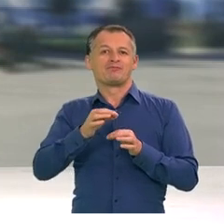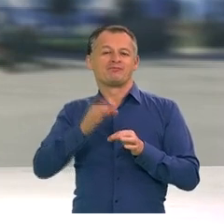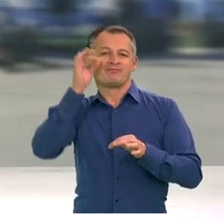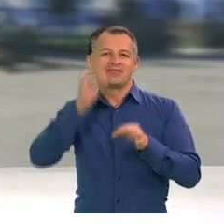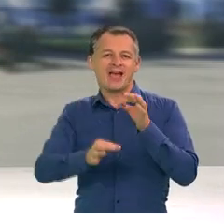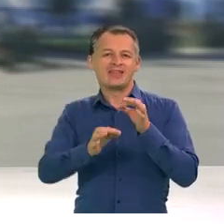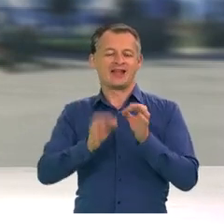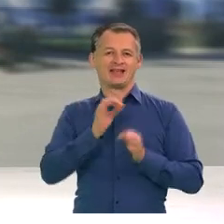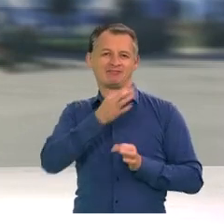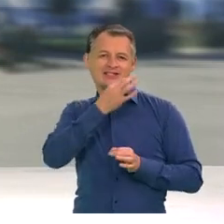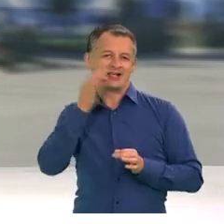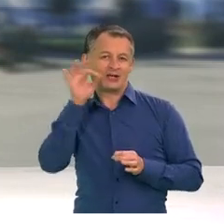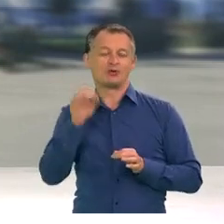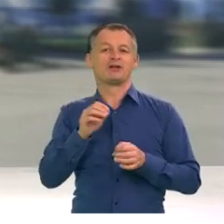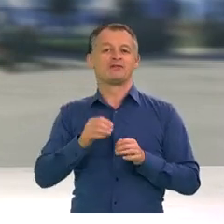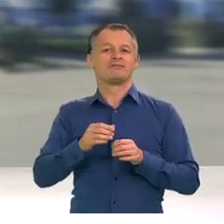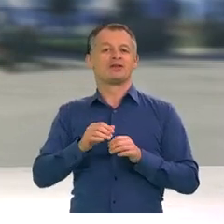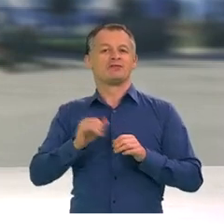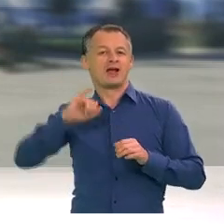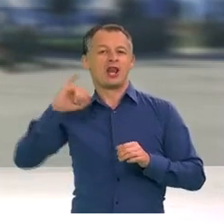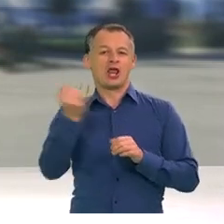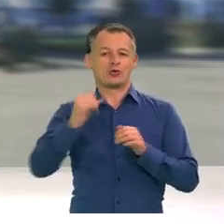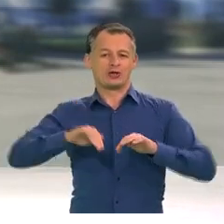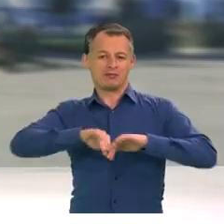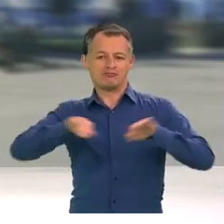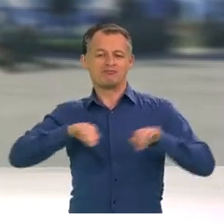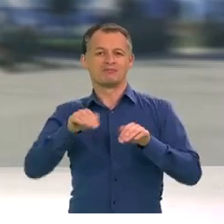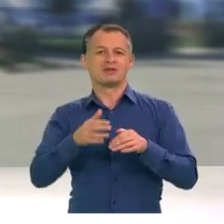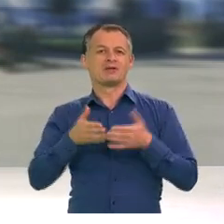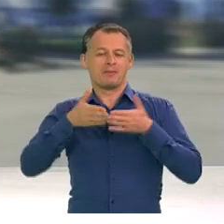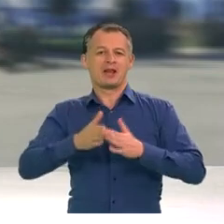care Academia Navală organizează cursuri într-o limbă străină, la cererea